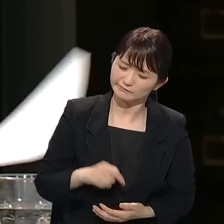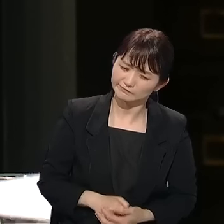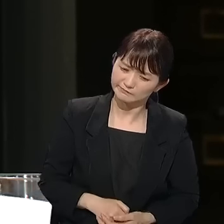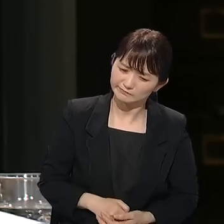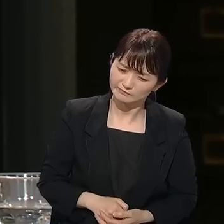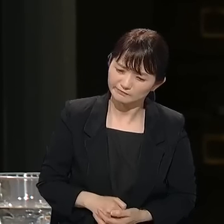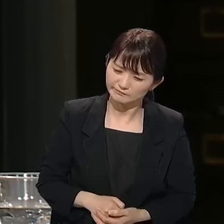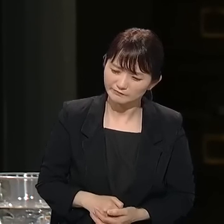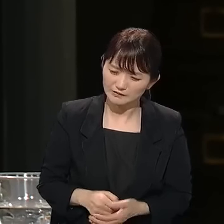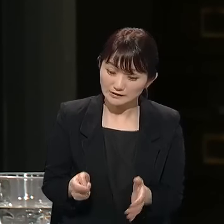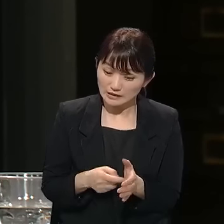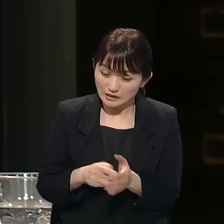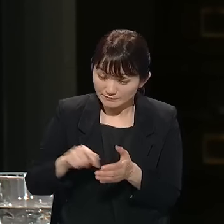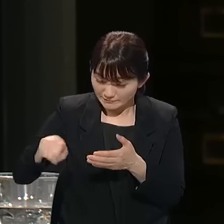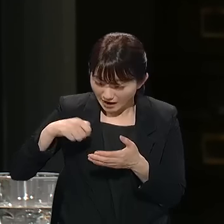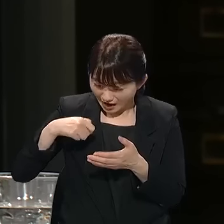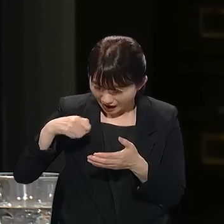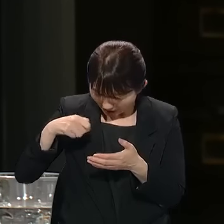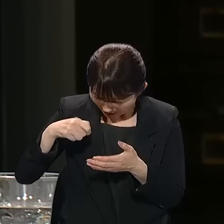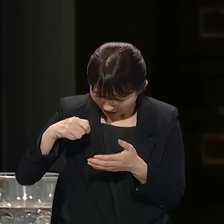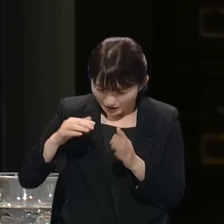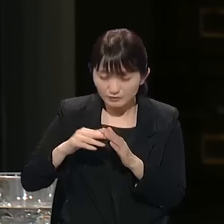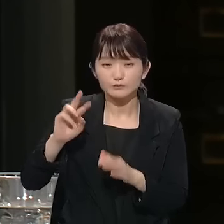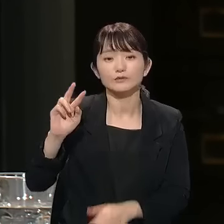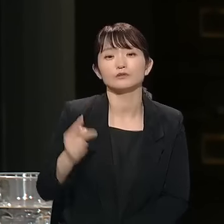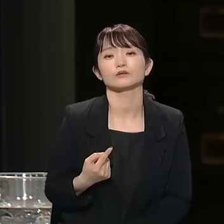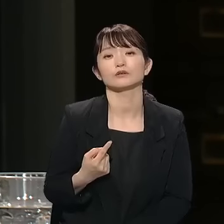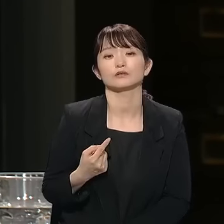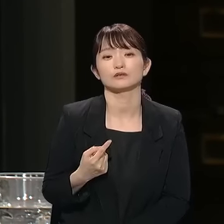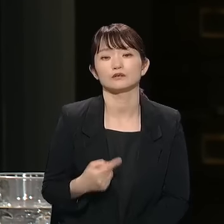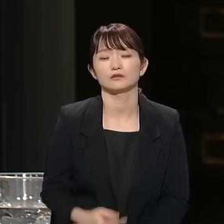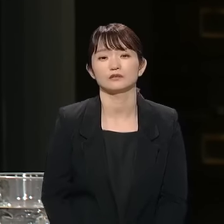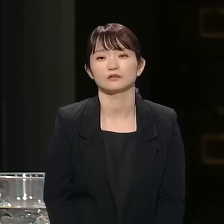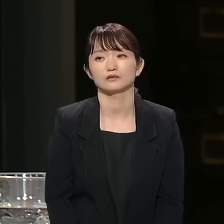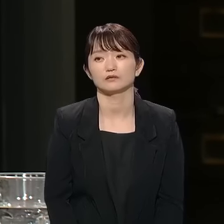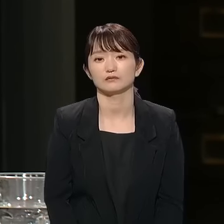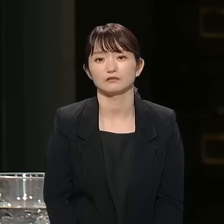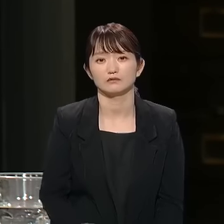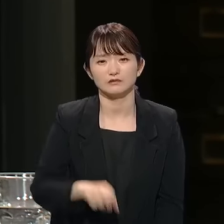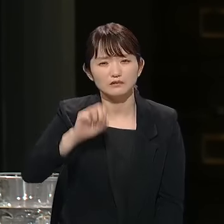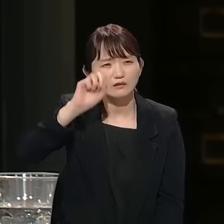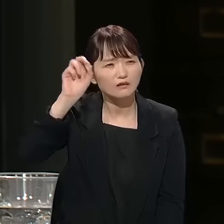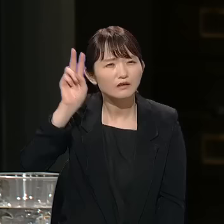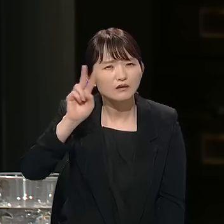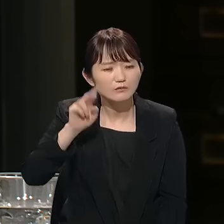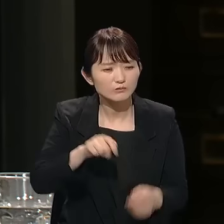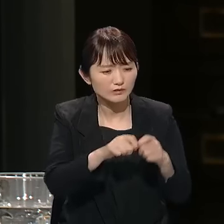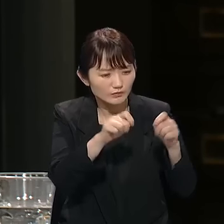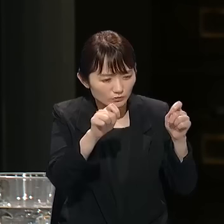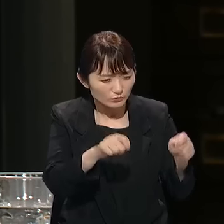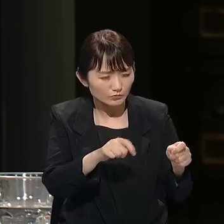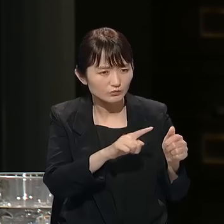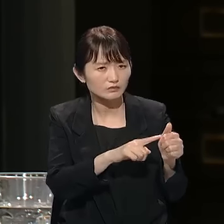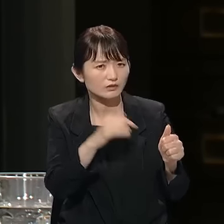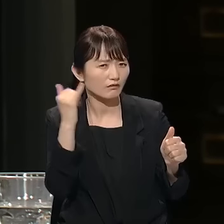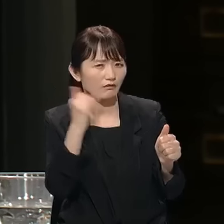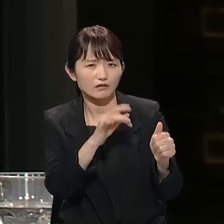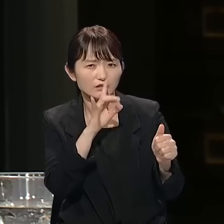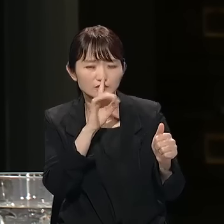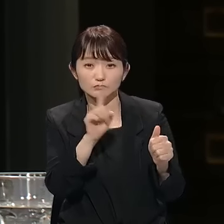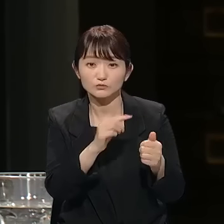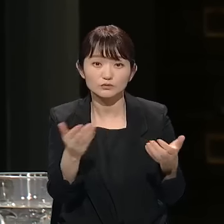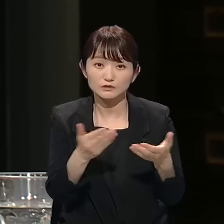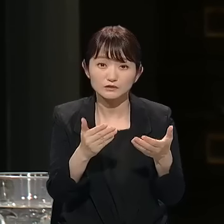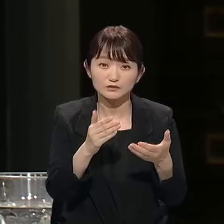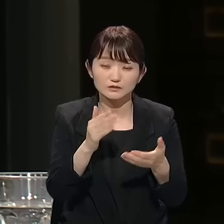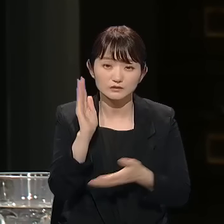허겁지겁 뭐 서둘러 드시고 왔다는 거예요. 자 그런데 갑자기 그때부터 동료와 연락이 안 되더랍니다. 무슨 일인지